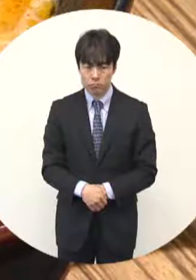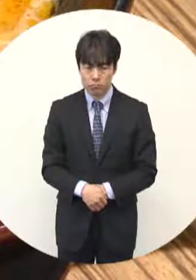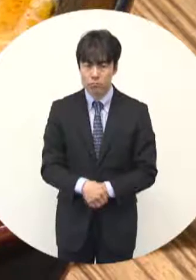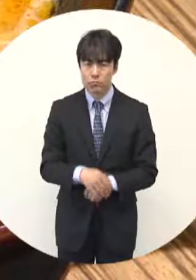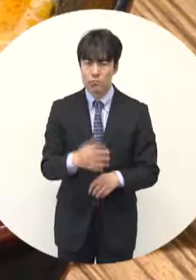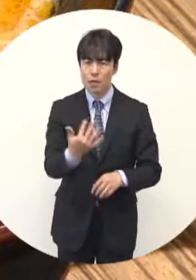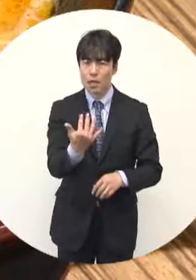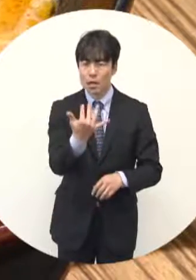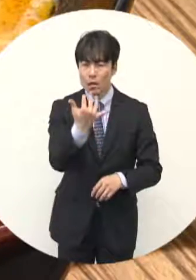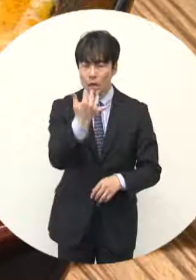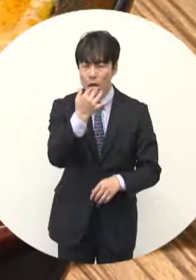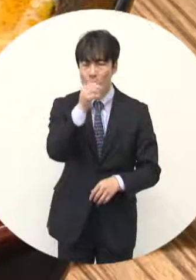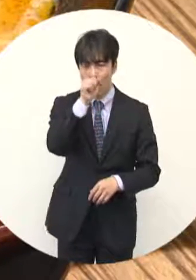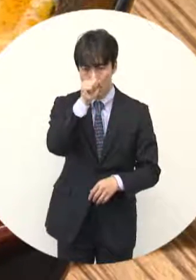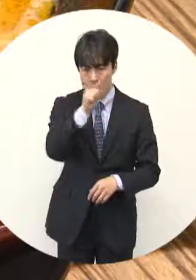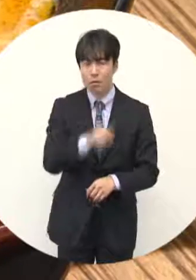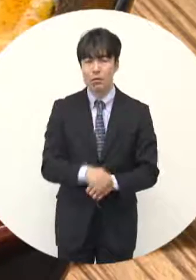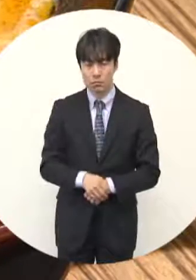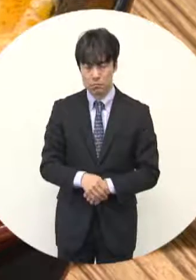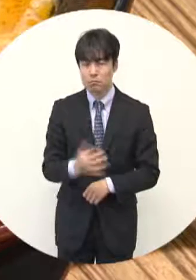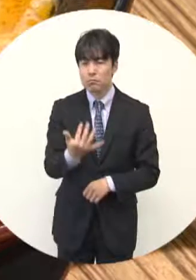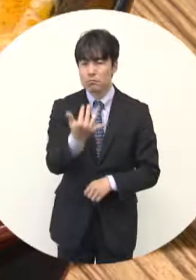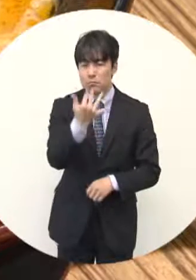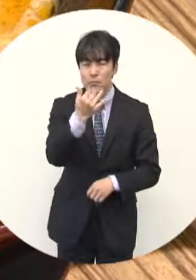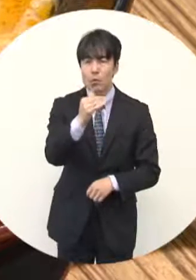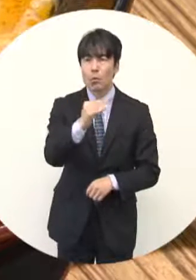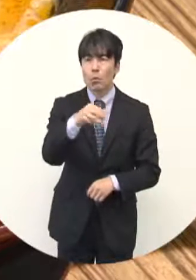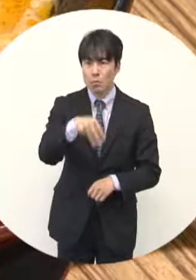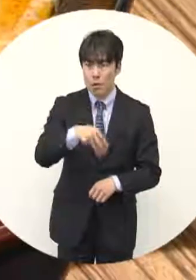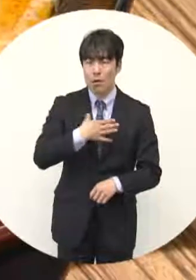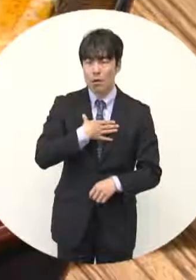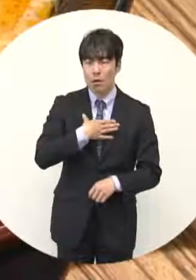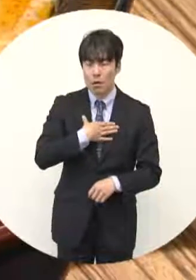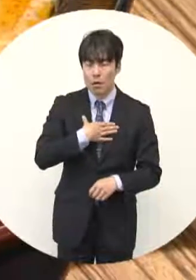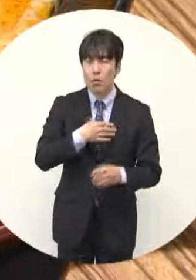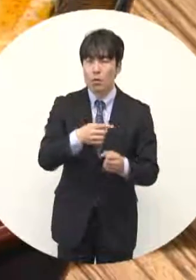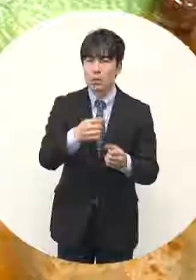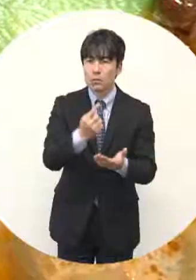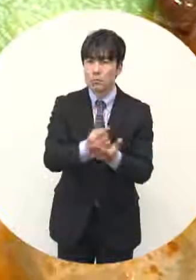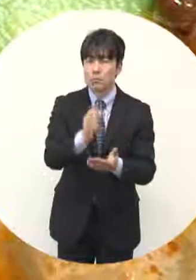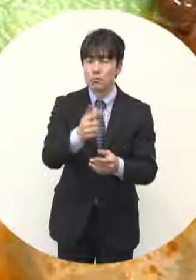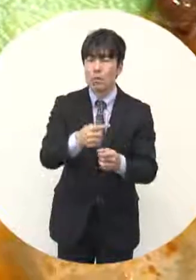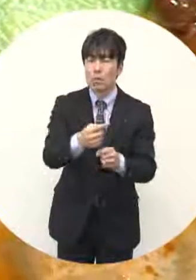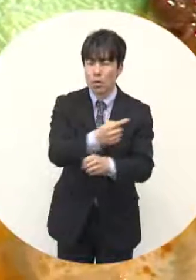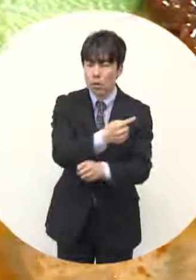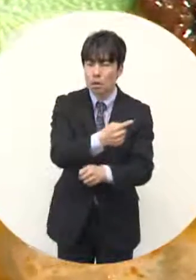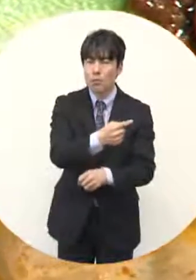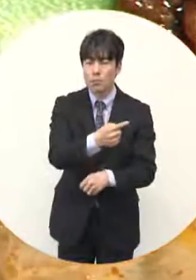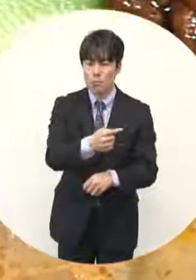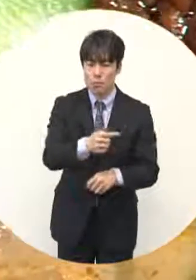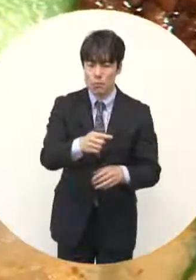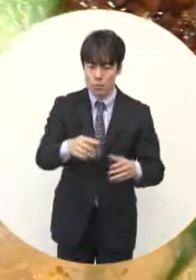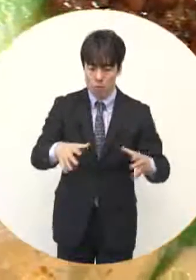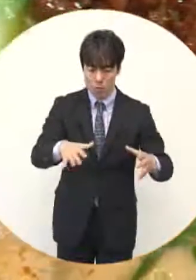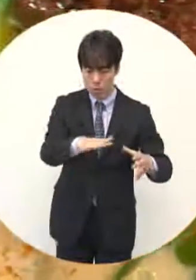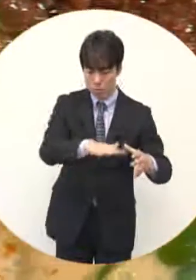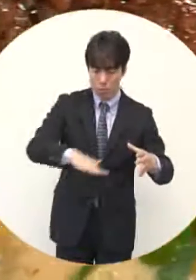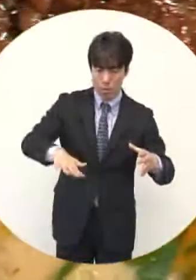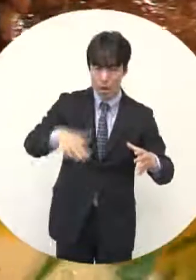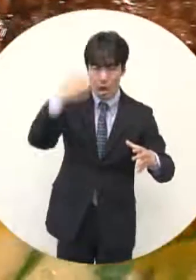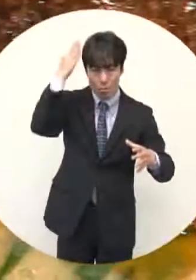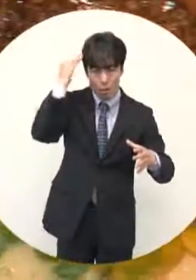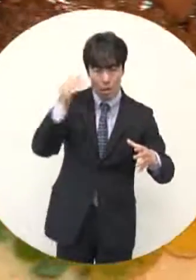香りがすごくいいんですよね。あのごまだけじゃなくて、そのこの上の油